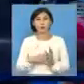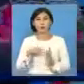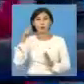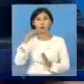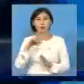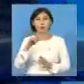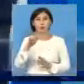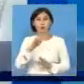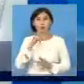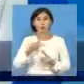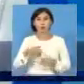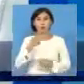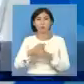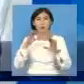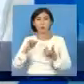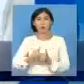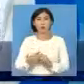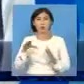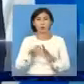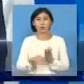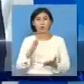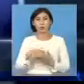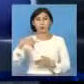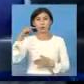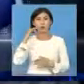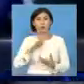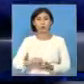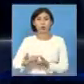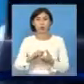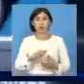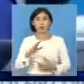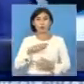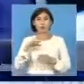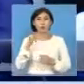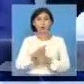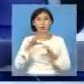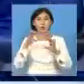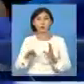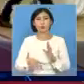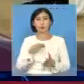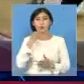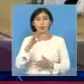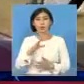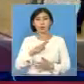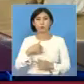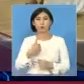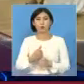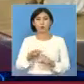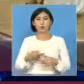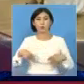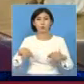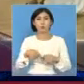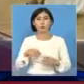жылдың мамырында ата заңға бірқатар өзгеріс енді. Қазақстан халқы ассамблеясына конституциялық мәртебе берілді. Сөйтіп парламент